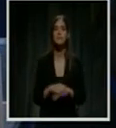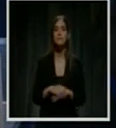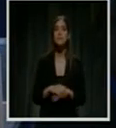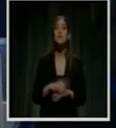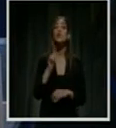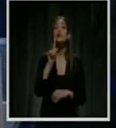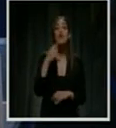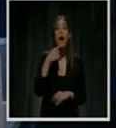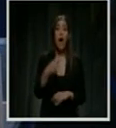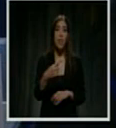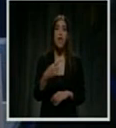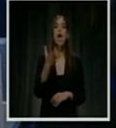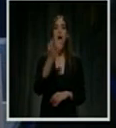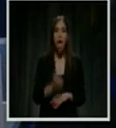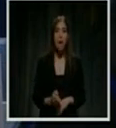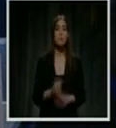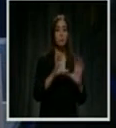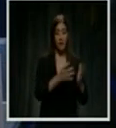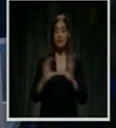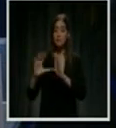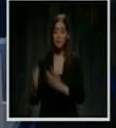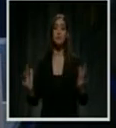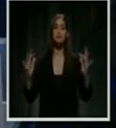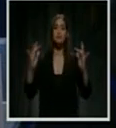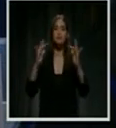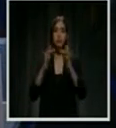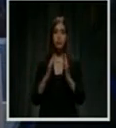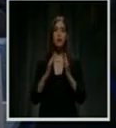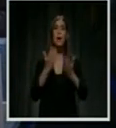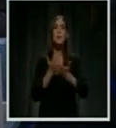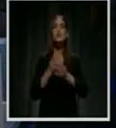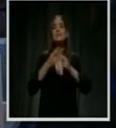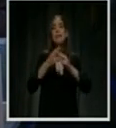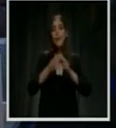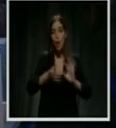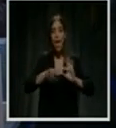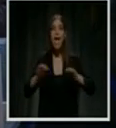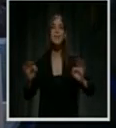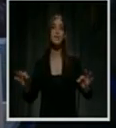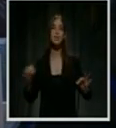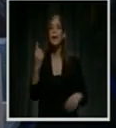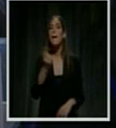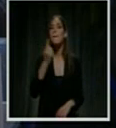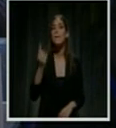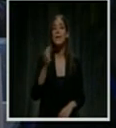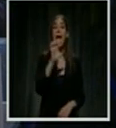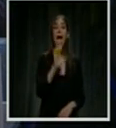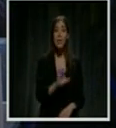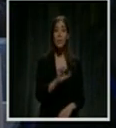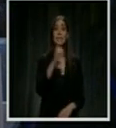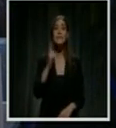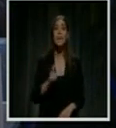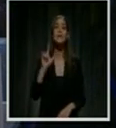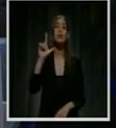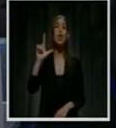cross-party support for the energy subsidies, they are very important for us. Din għala Edward Zammit Lewis, u jgħat on